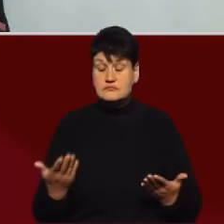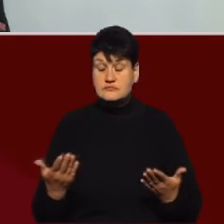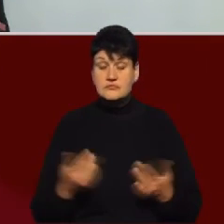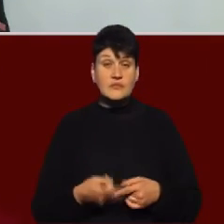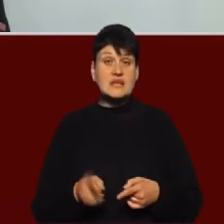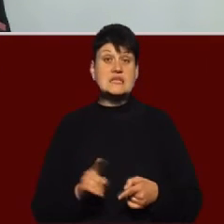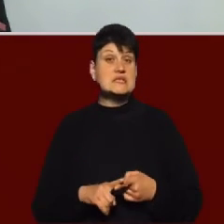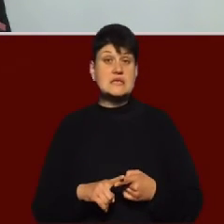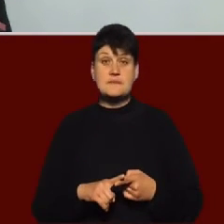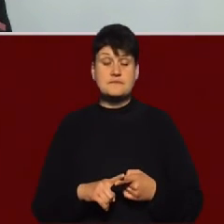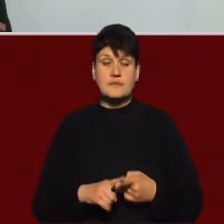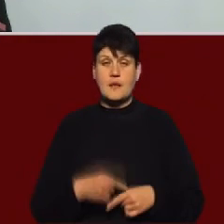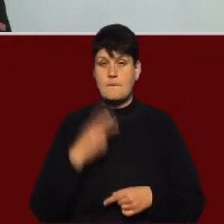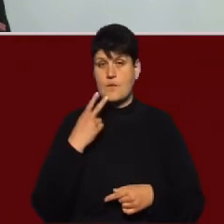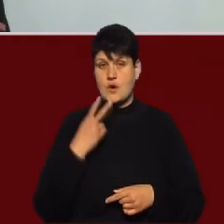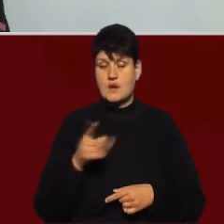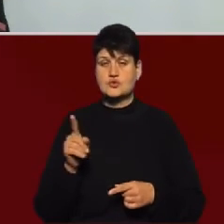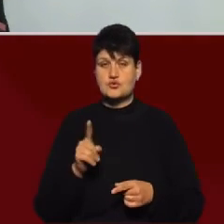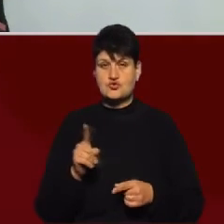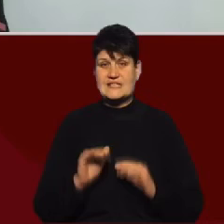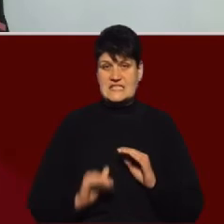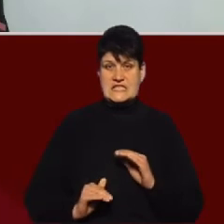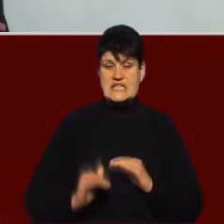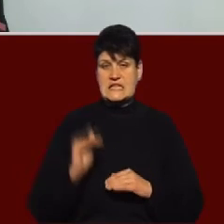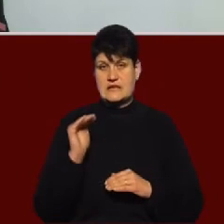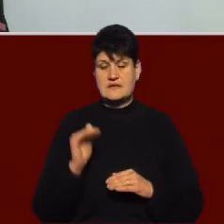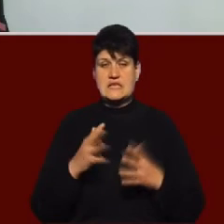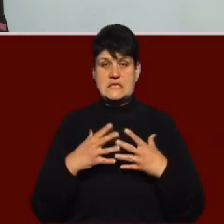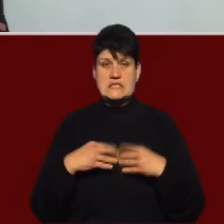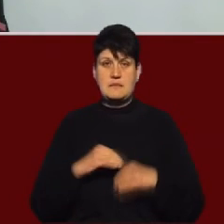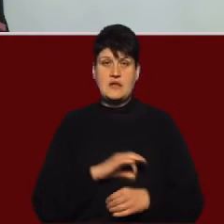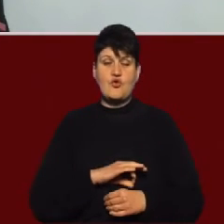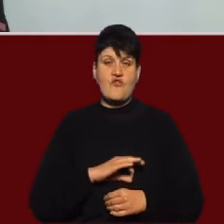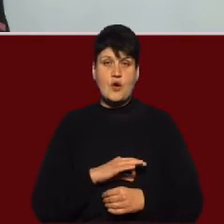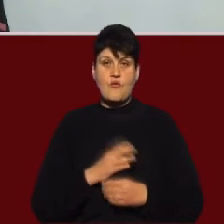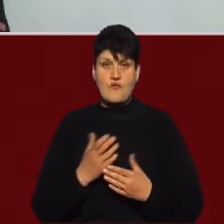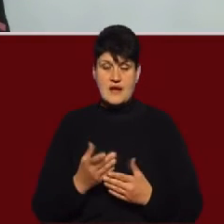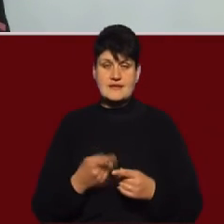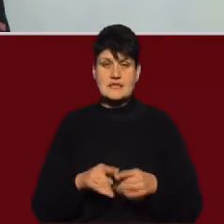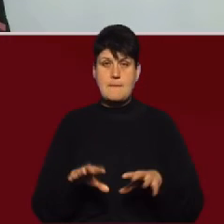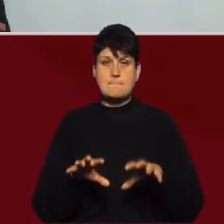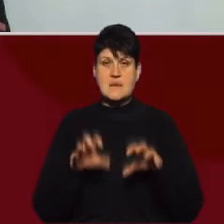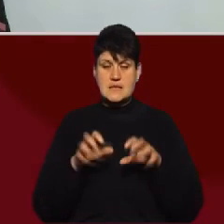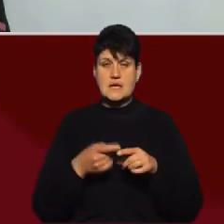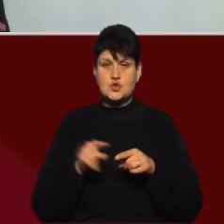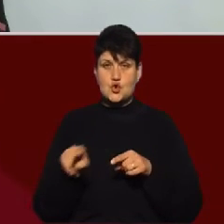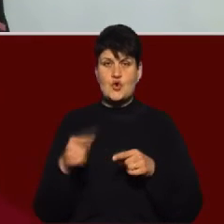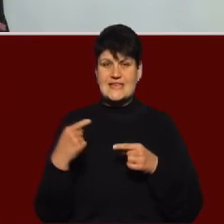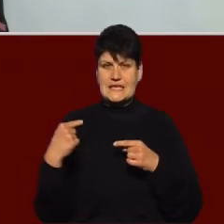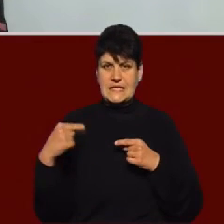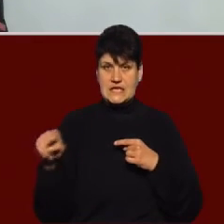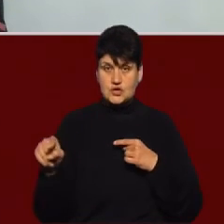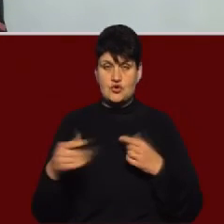показує, що навіть уже з дитинства, навіть з сімейного виховання, так, оце прийняття цього іншого і ставлення до нього